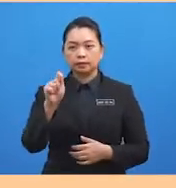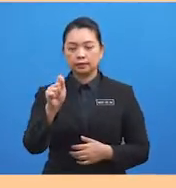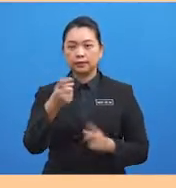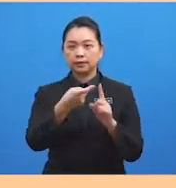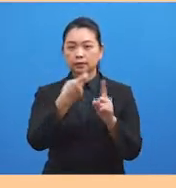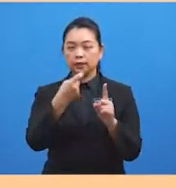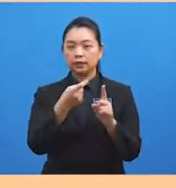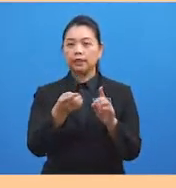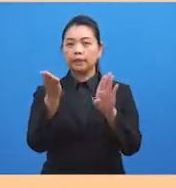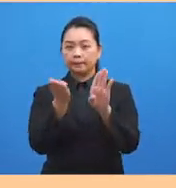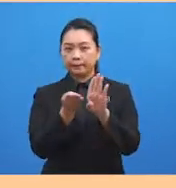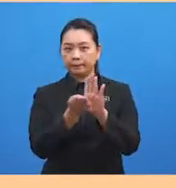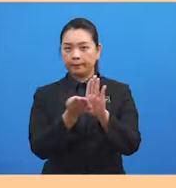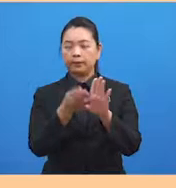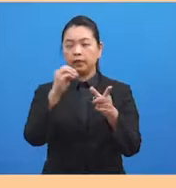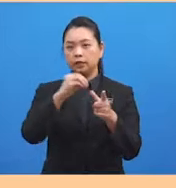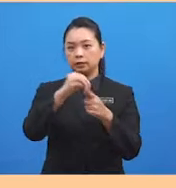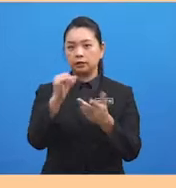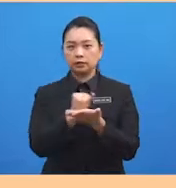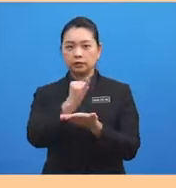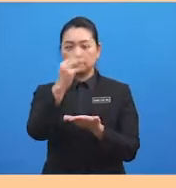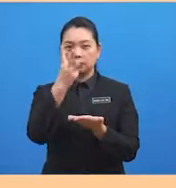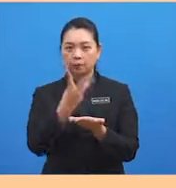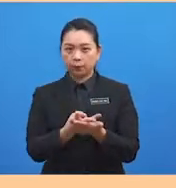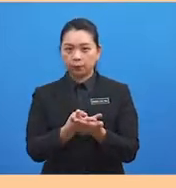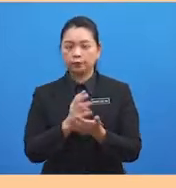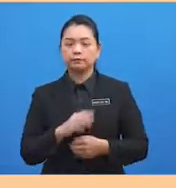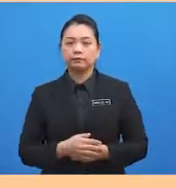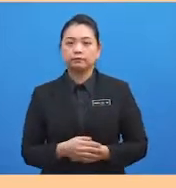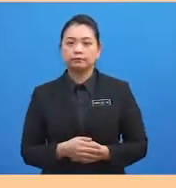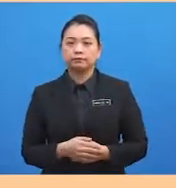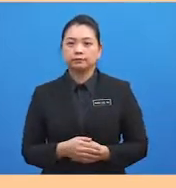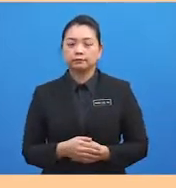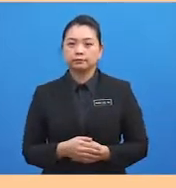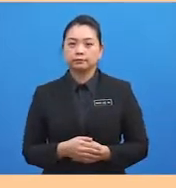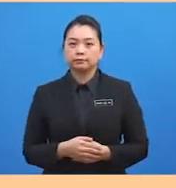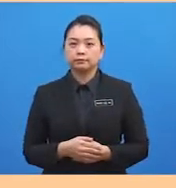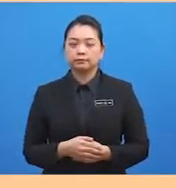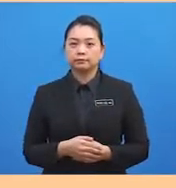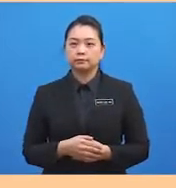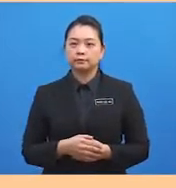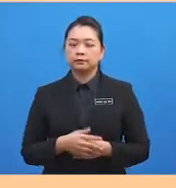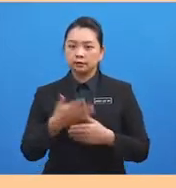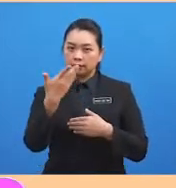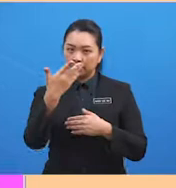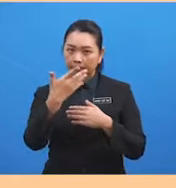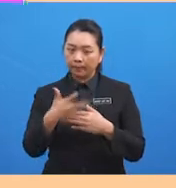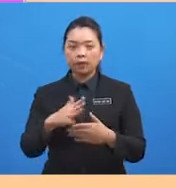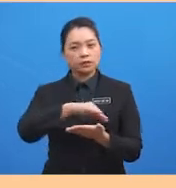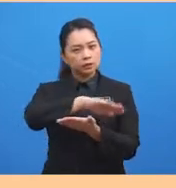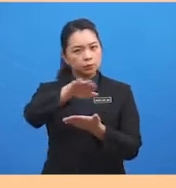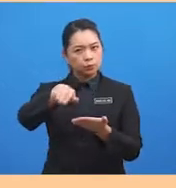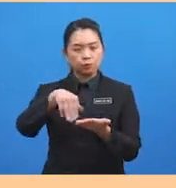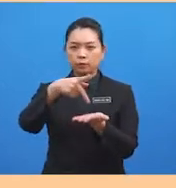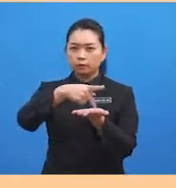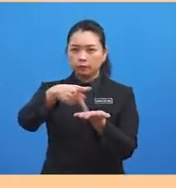pihak bank atau institusi keuangan. Selepas semua ansuran